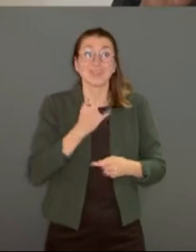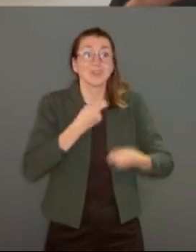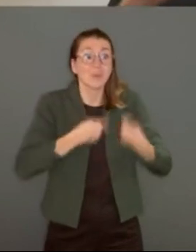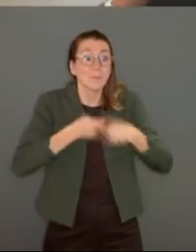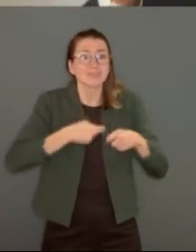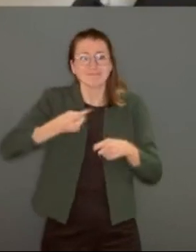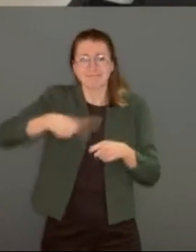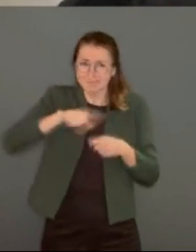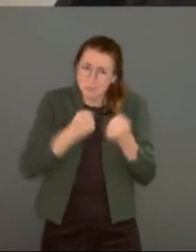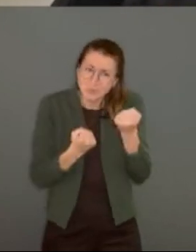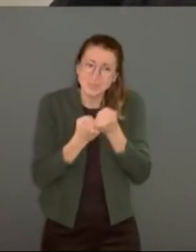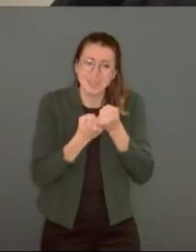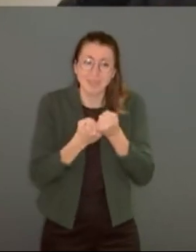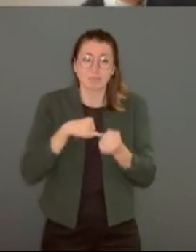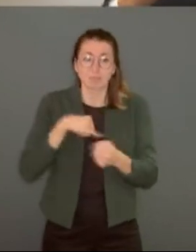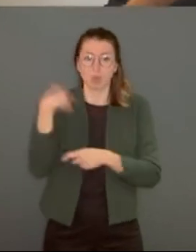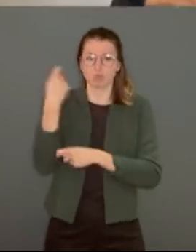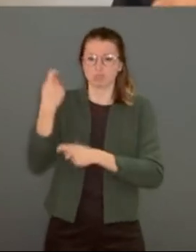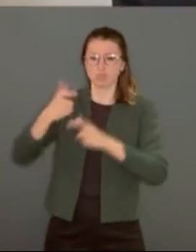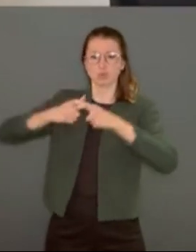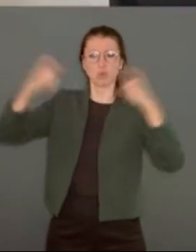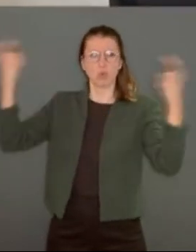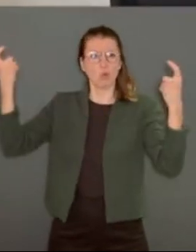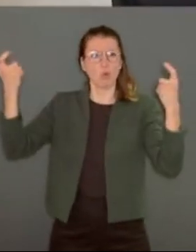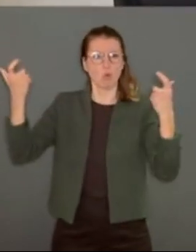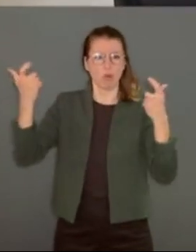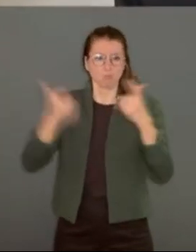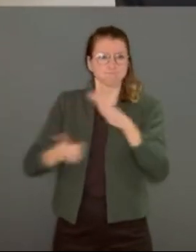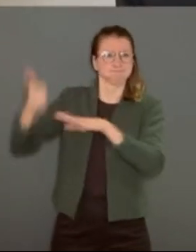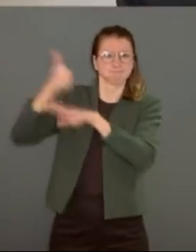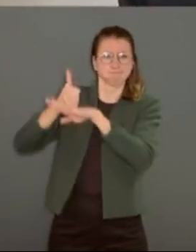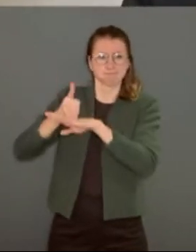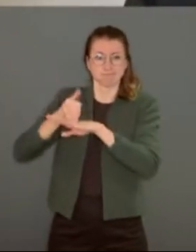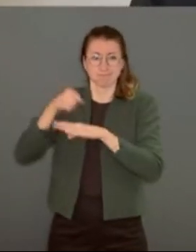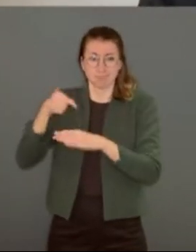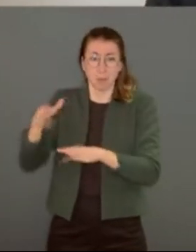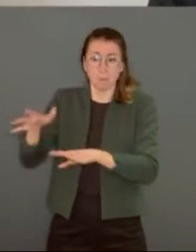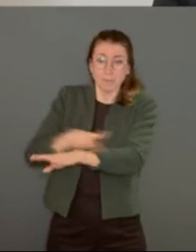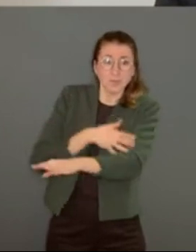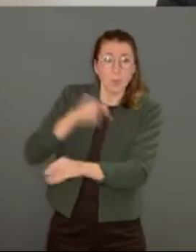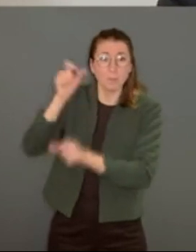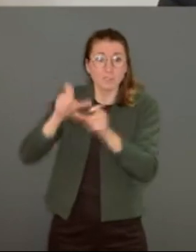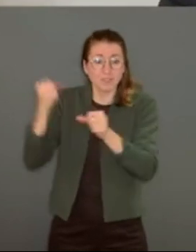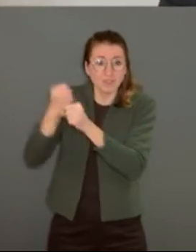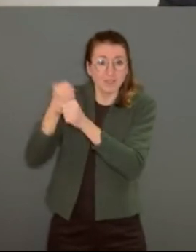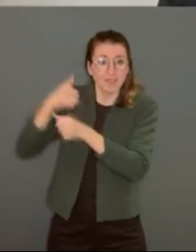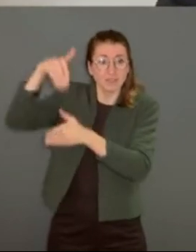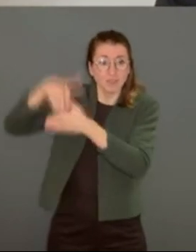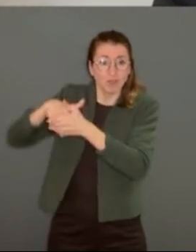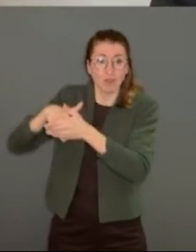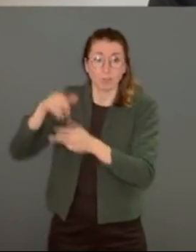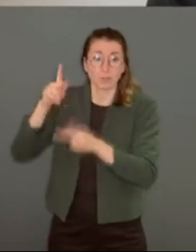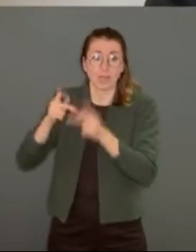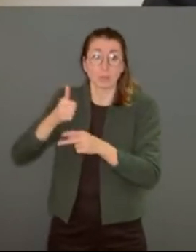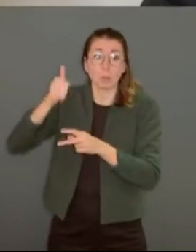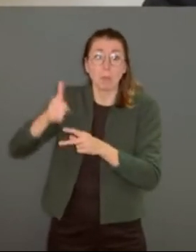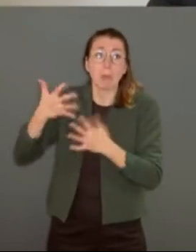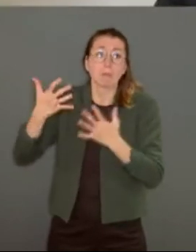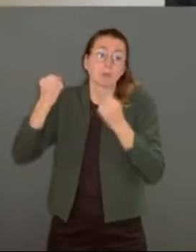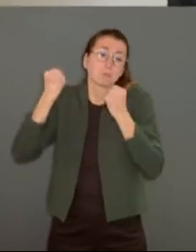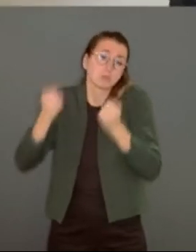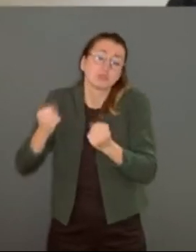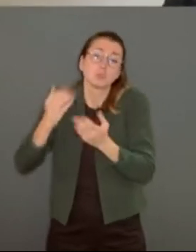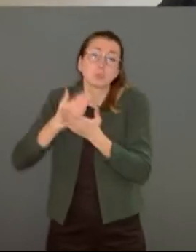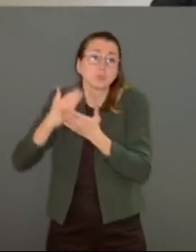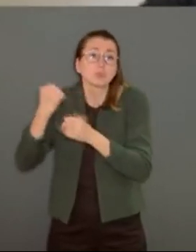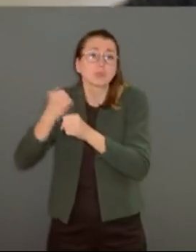1 million de personnes aujourd'hui. C'est clair qu'eux, ils ne se plaignent sans doute pas de cette situation, mais nous devons avoir une pensée pour ceux qui